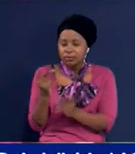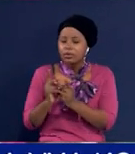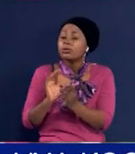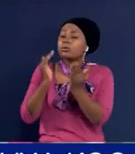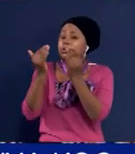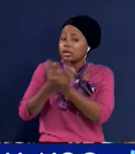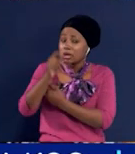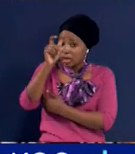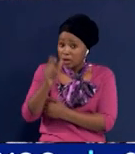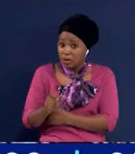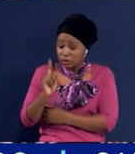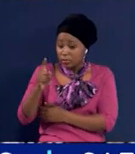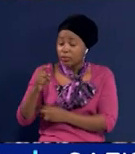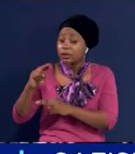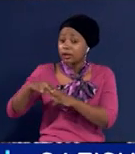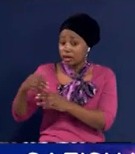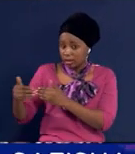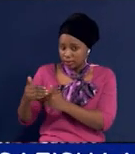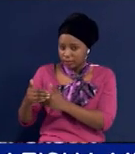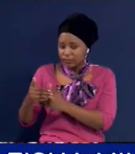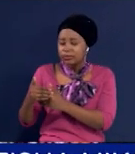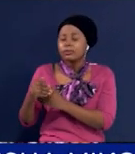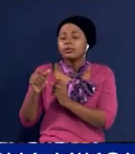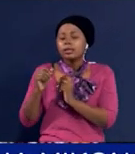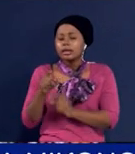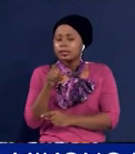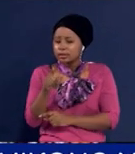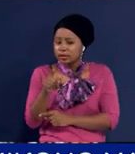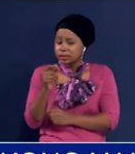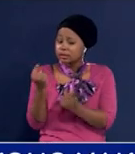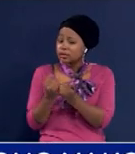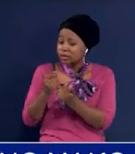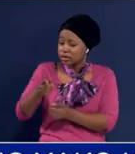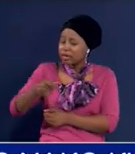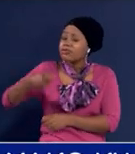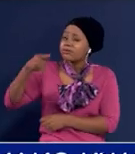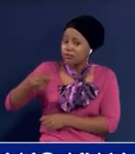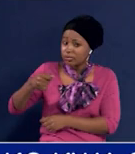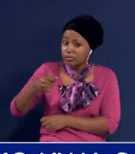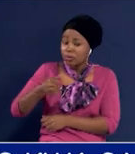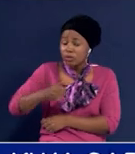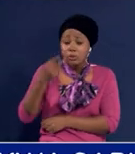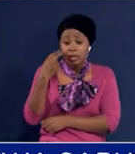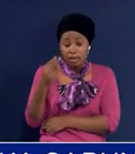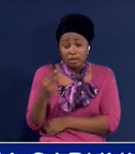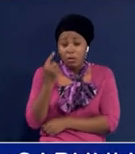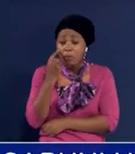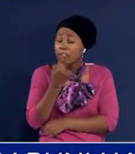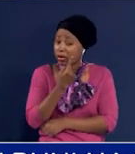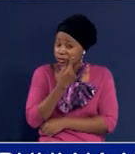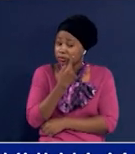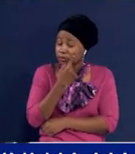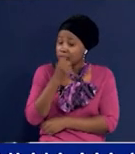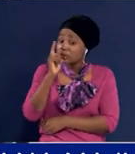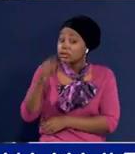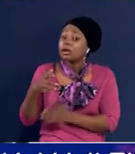watu ambao wapo karibu wanakuzunguka. Lakini hizi za inayotokana na hii mifuko, hata ukiangalia kwa macho